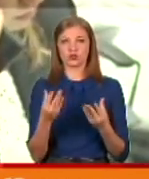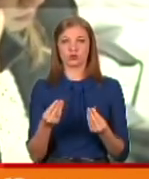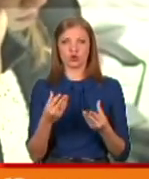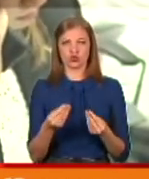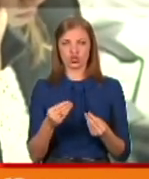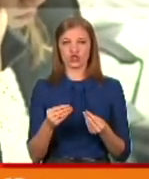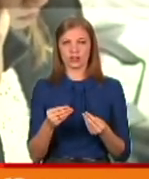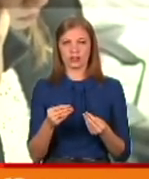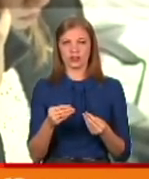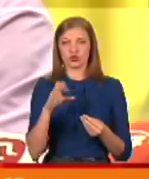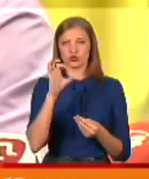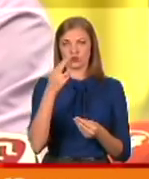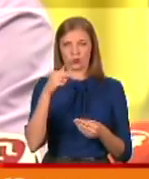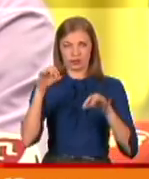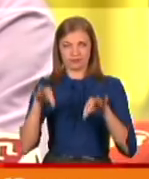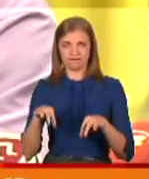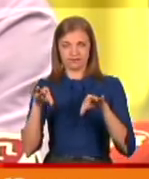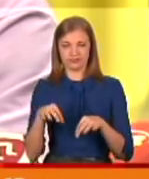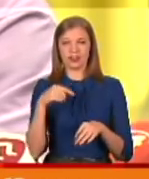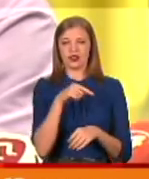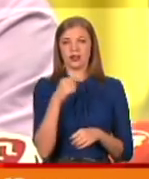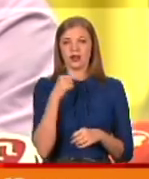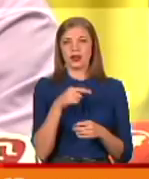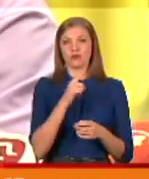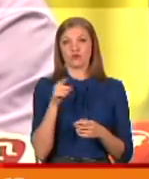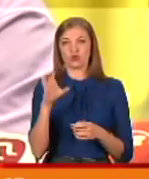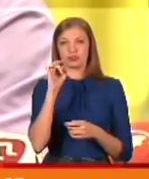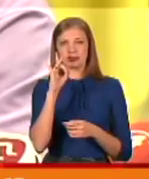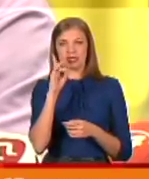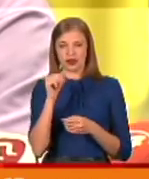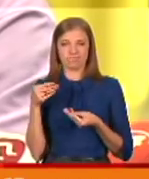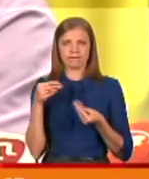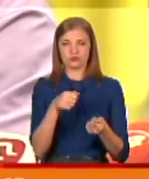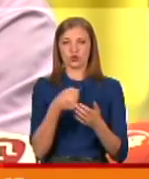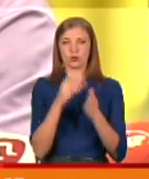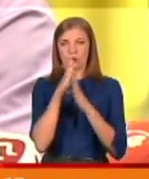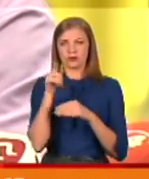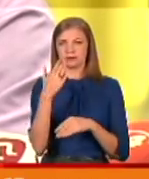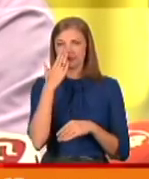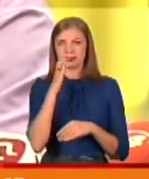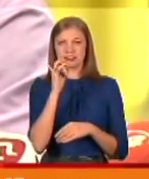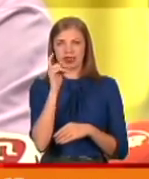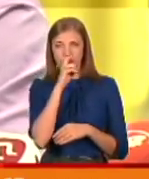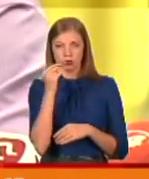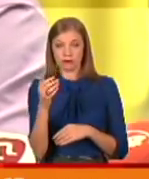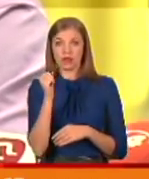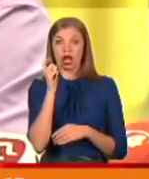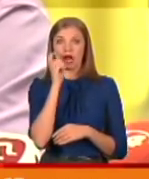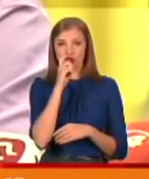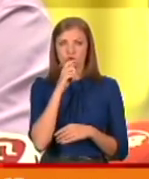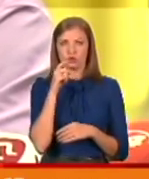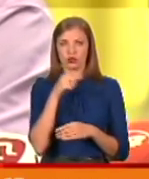змочити розчином соди. Сірчаний ангідрид, він приводить до утворення в повітрі сірчаної кислоти, а вона